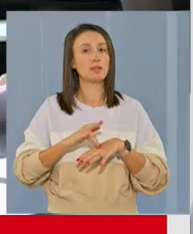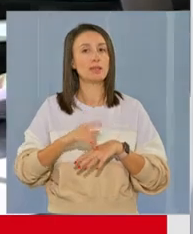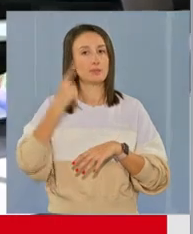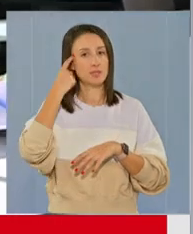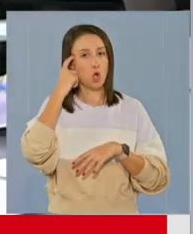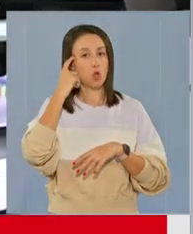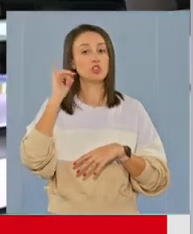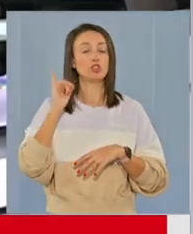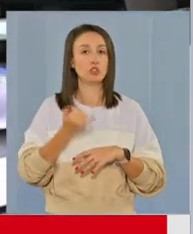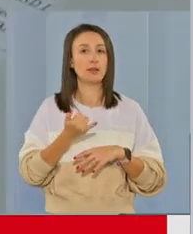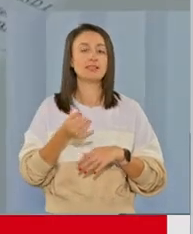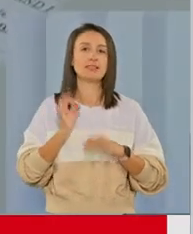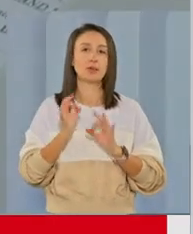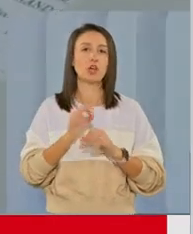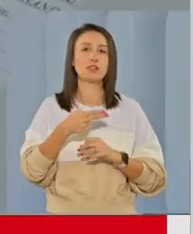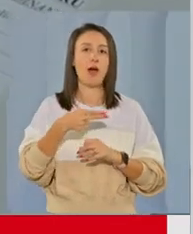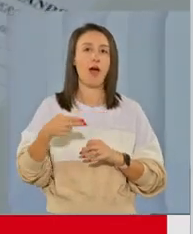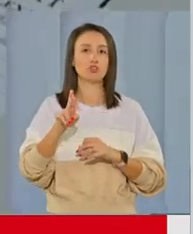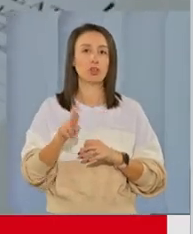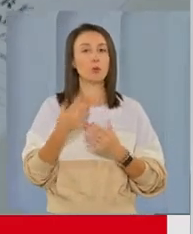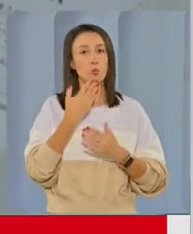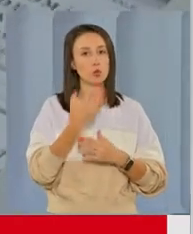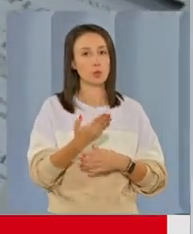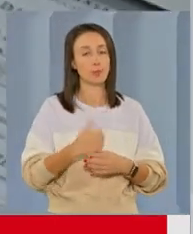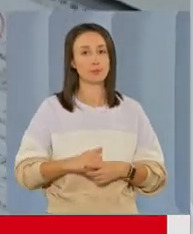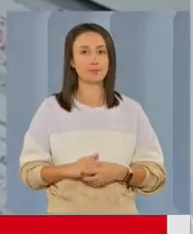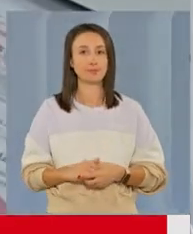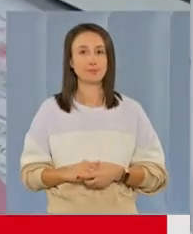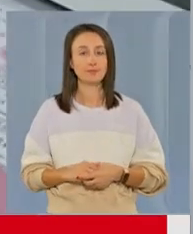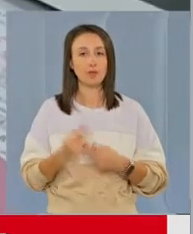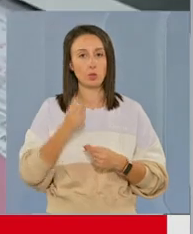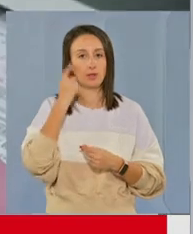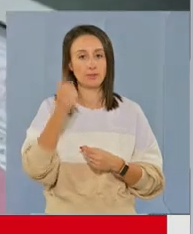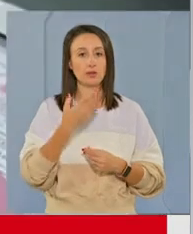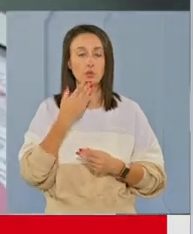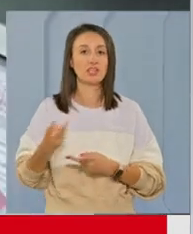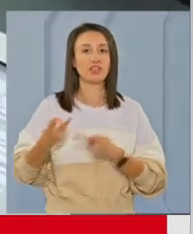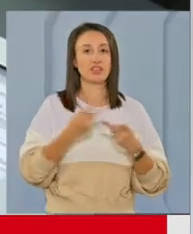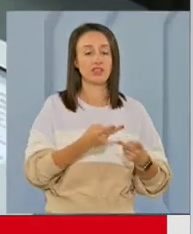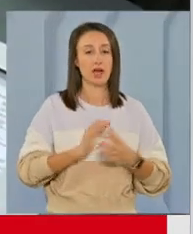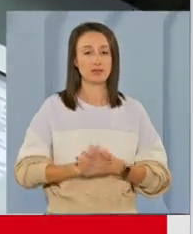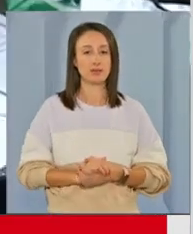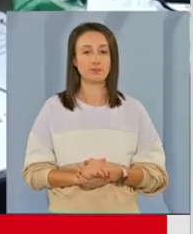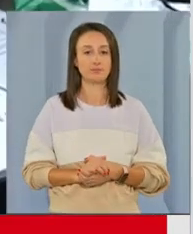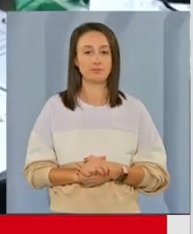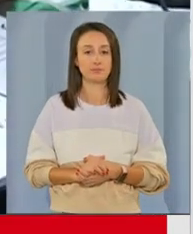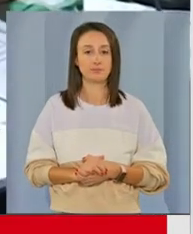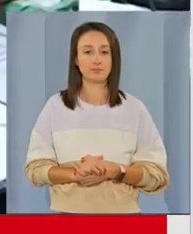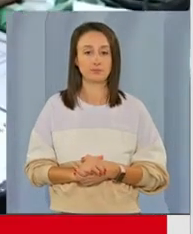în resurse umane. Bună dimineața, vă mulțumim tare mult pentru intervenție. Bună dimineața și mulțumesc foarte mult pentru